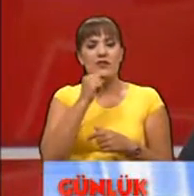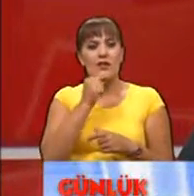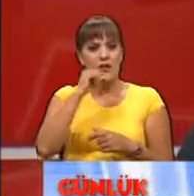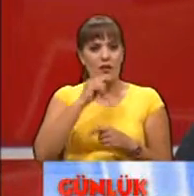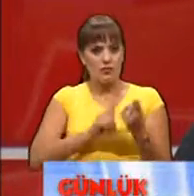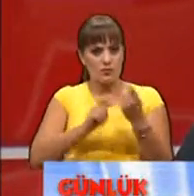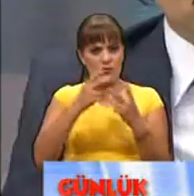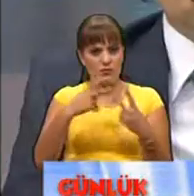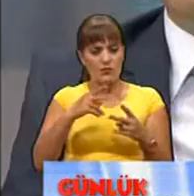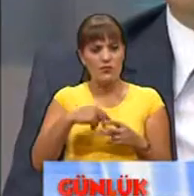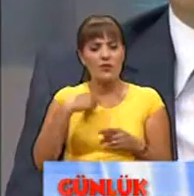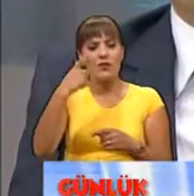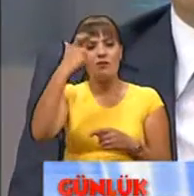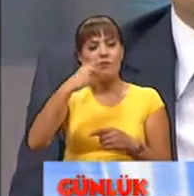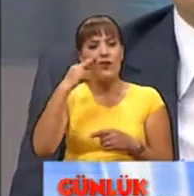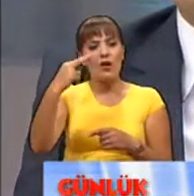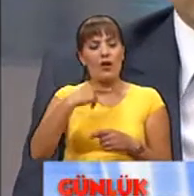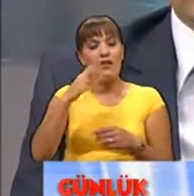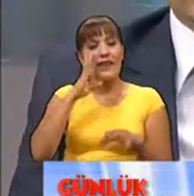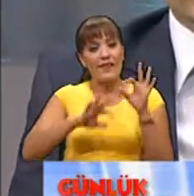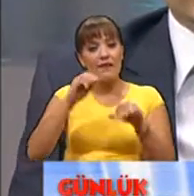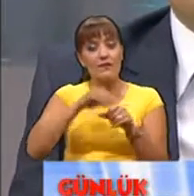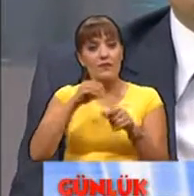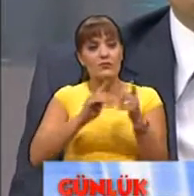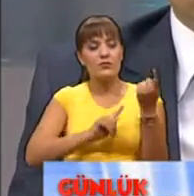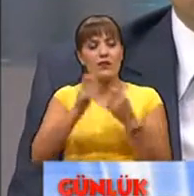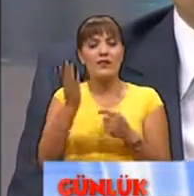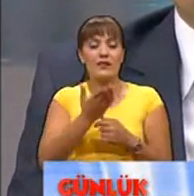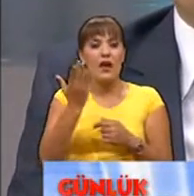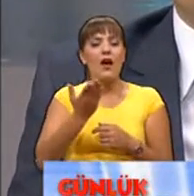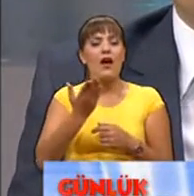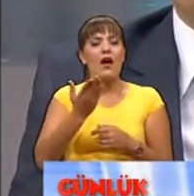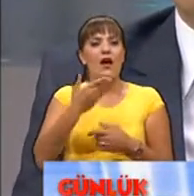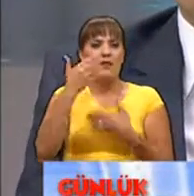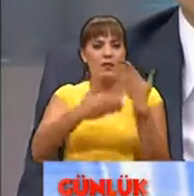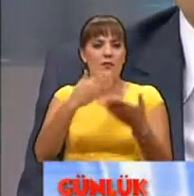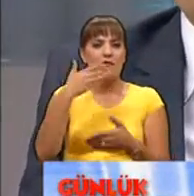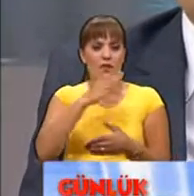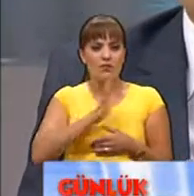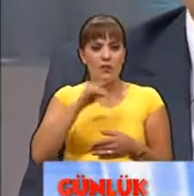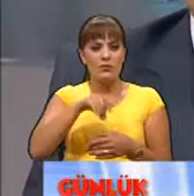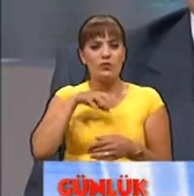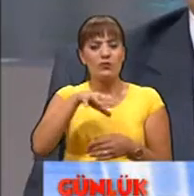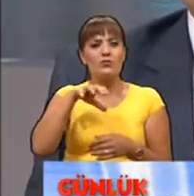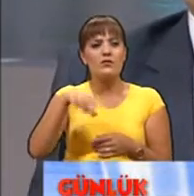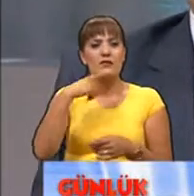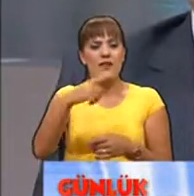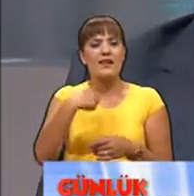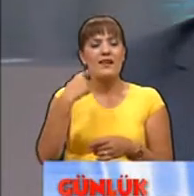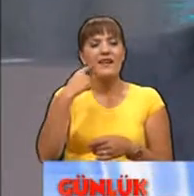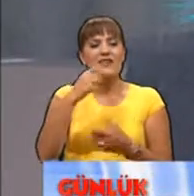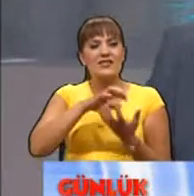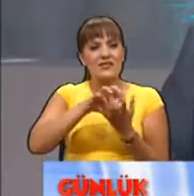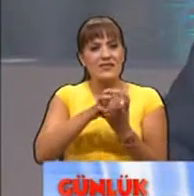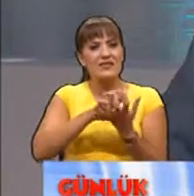ucunda uygulayabiliyoruz. Evet. Terapötik amaçlı uygulamaları aslında daha bahsetmekte fayda var. Hı-hı. Özellikle bu bruxizm dediğimiz diş